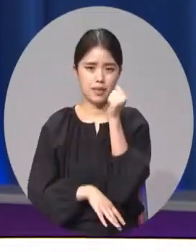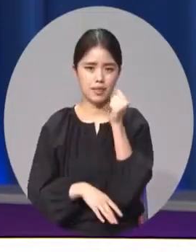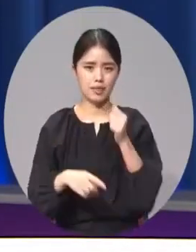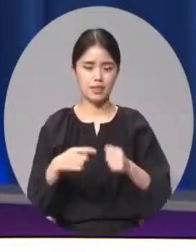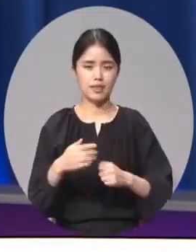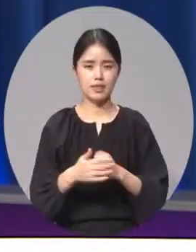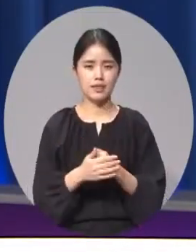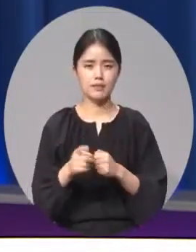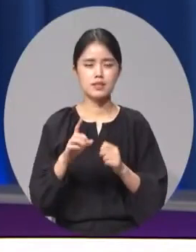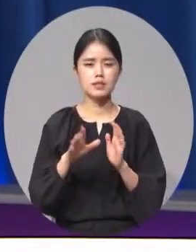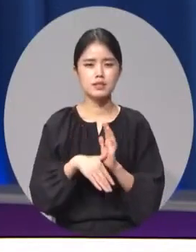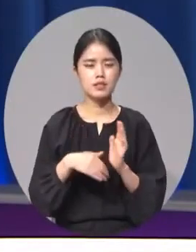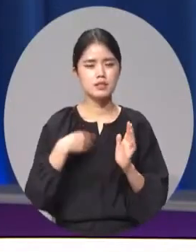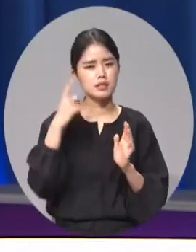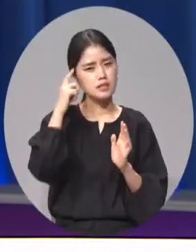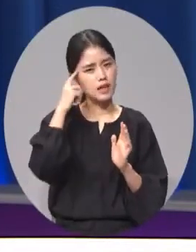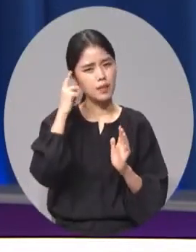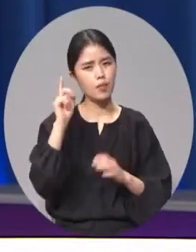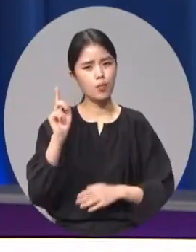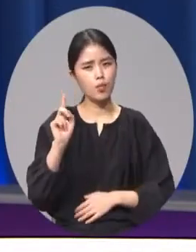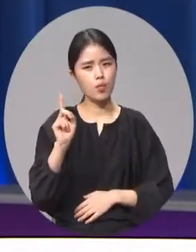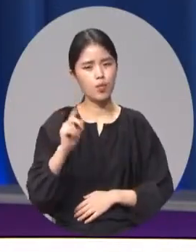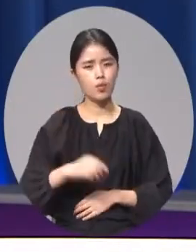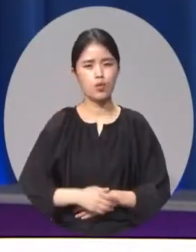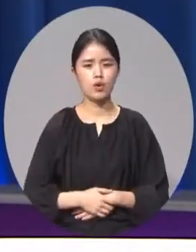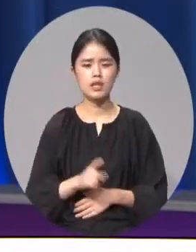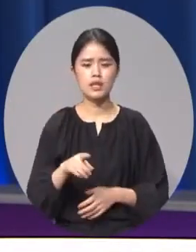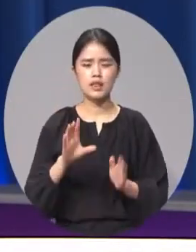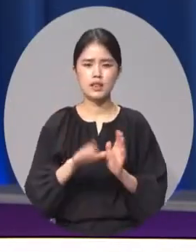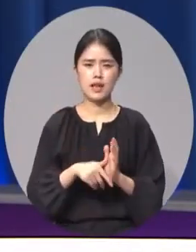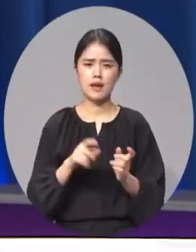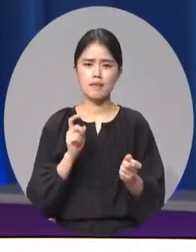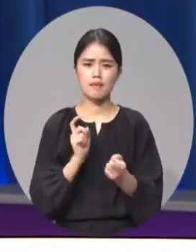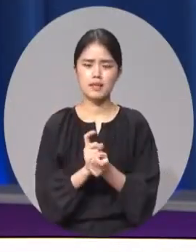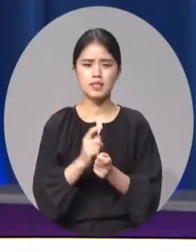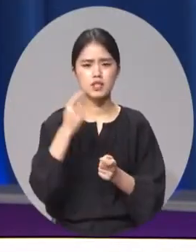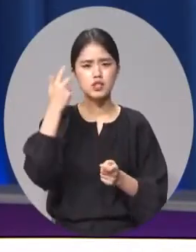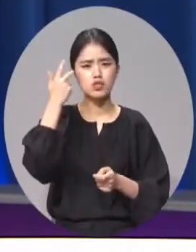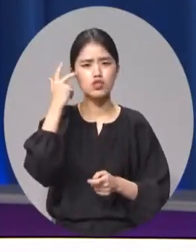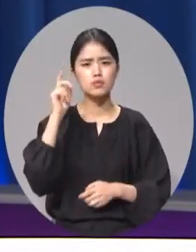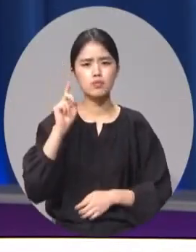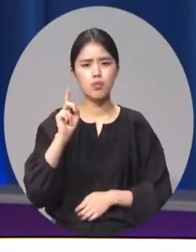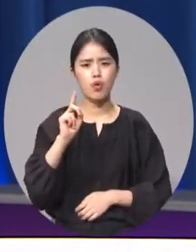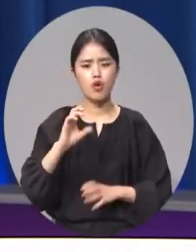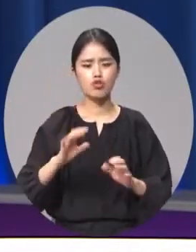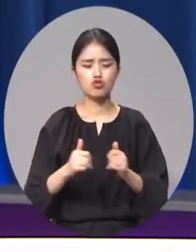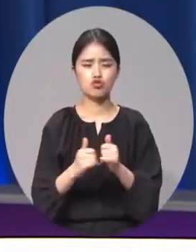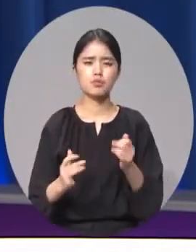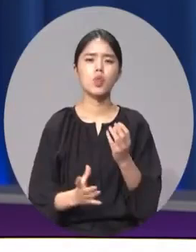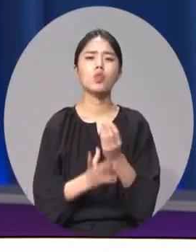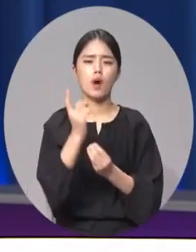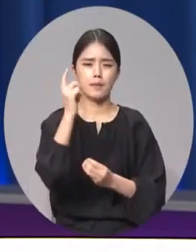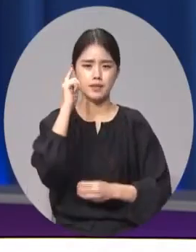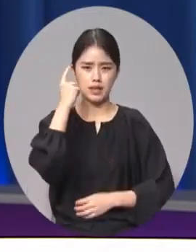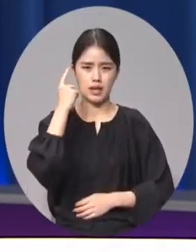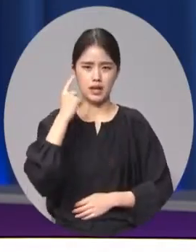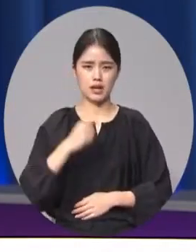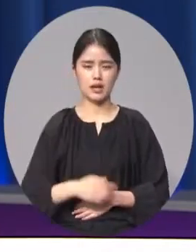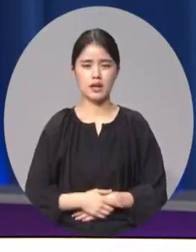근데 그때 제가 생각했을때 시대정신이 무엇일까 저는 국민 통합 이라고 생각했습니다